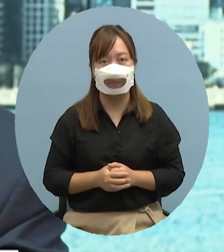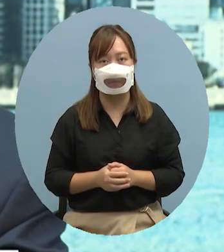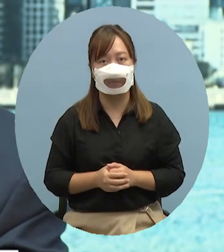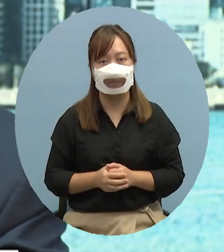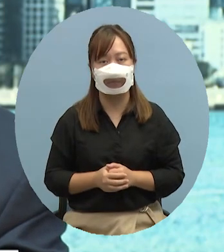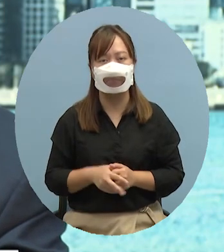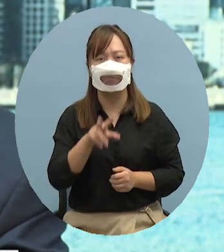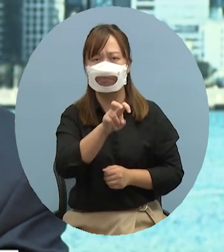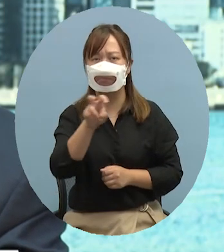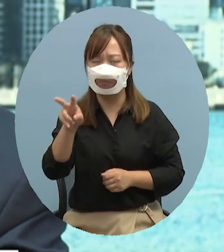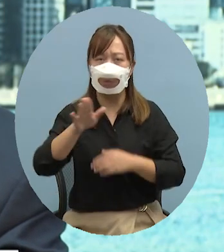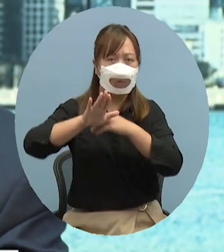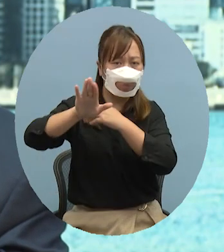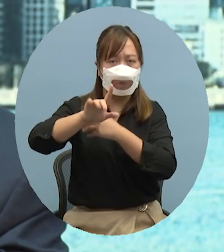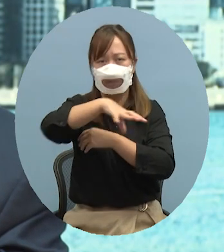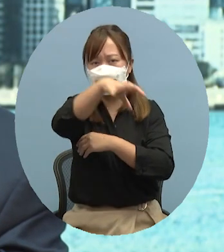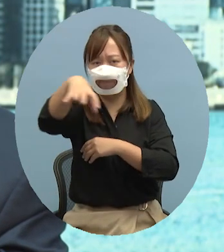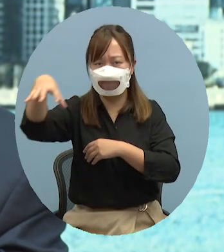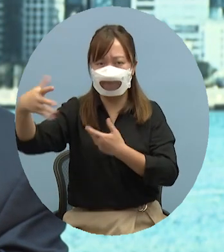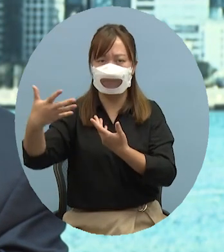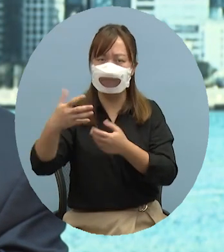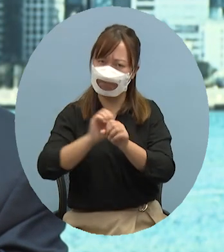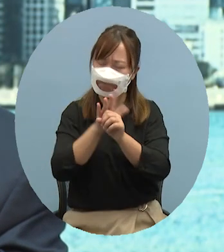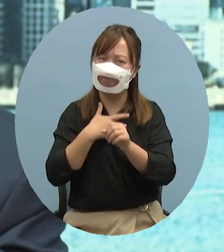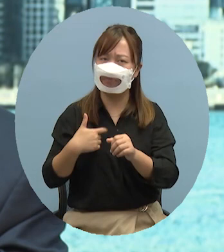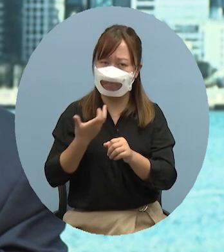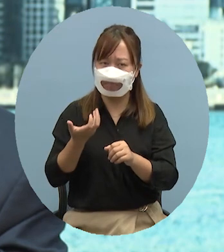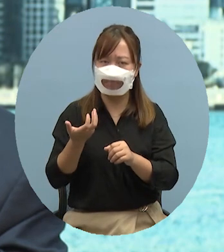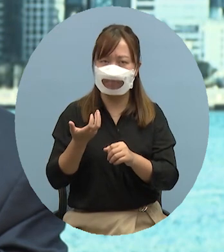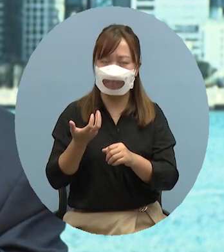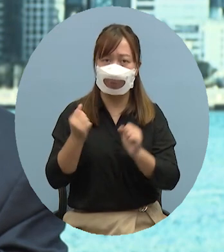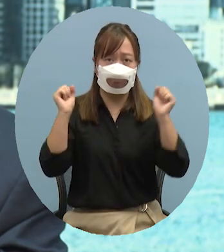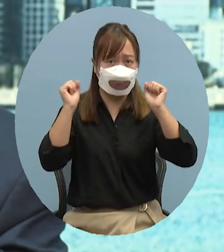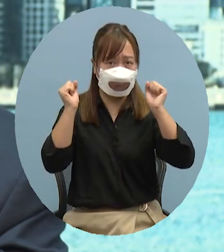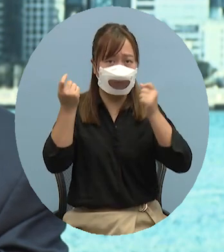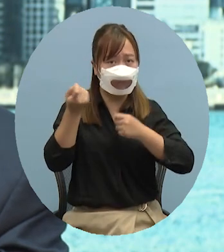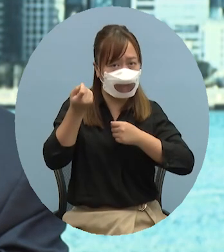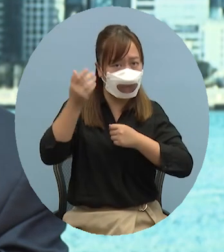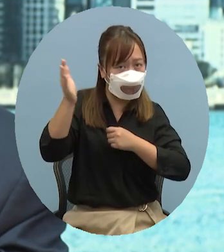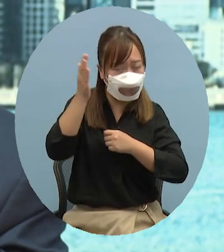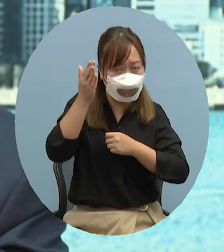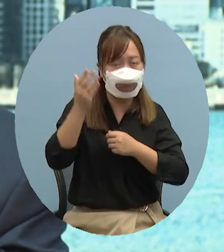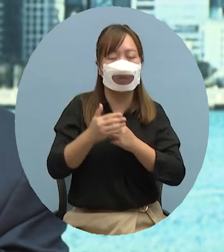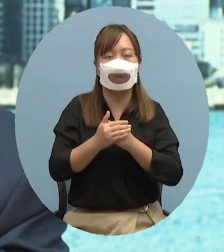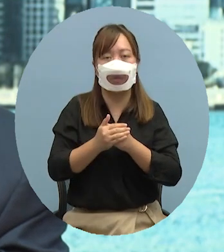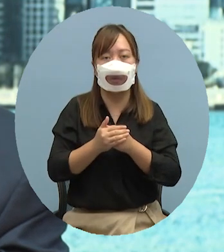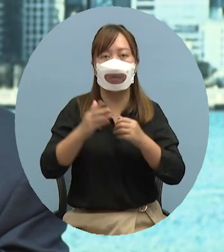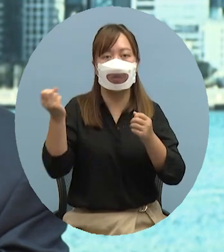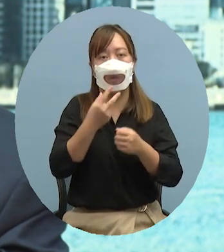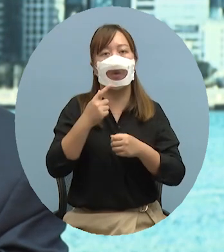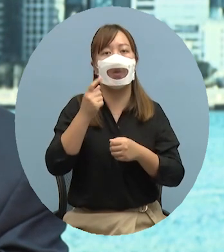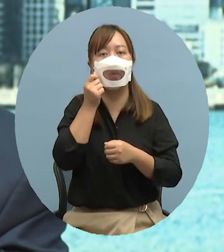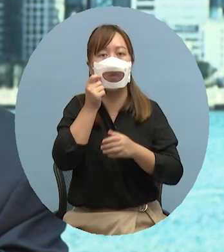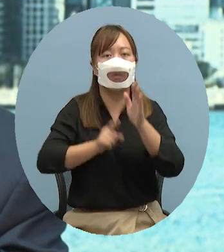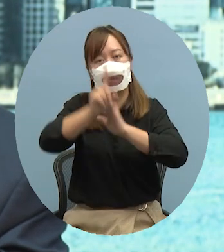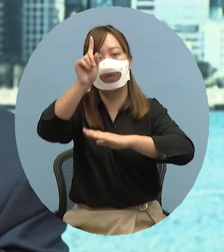哋都見到咧，喺海外一啲嘅地方咧，似乎新冠疫情咧，當進入一個冬季嘅時候咧，係開始係再度嘅活躍。